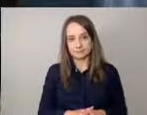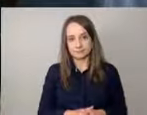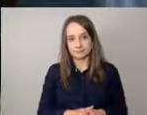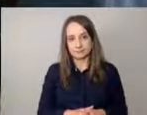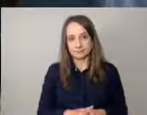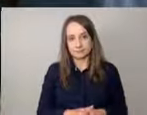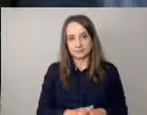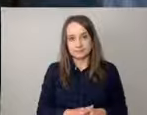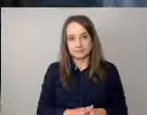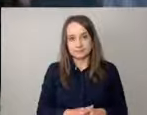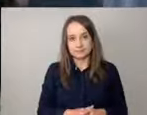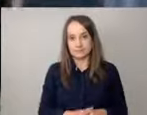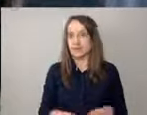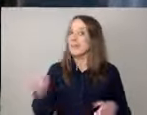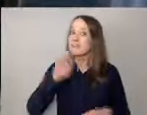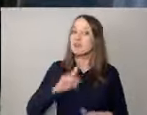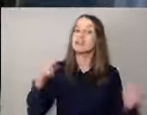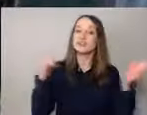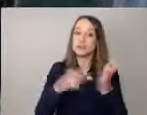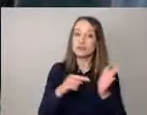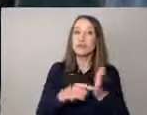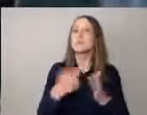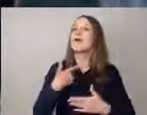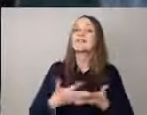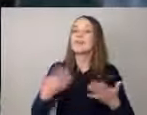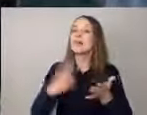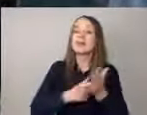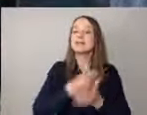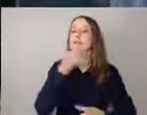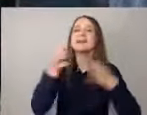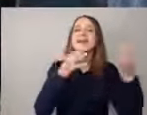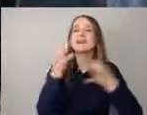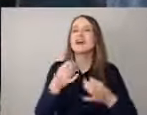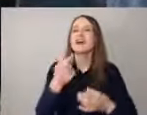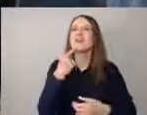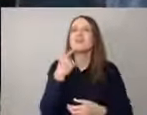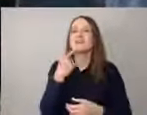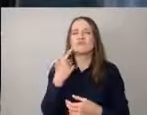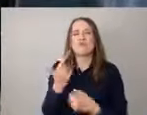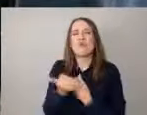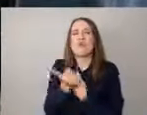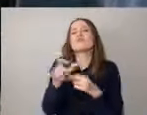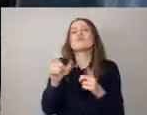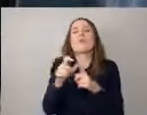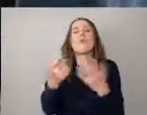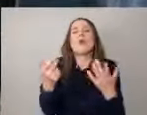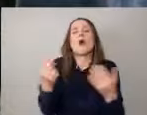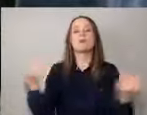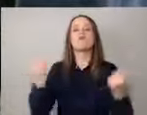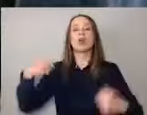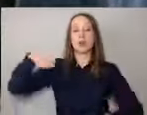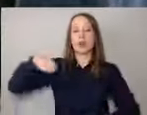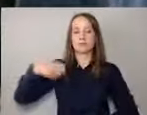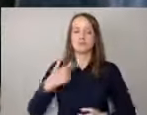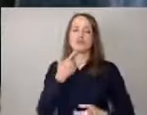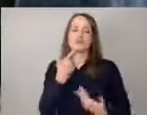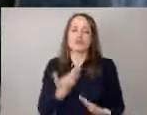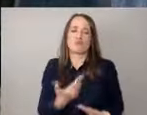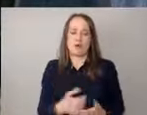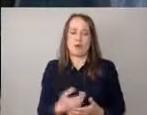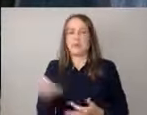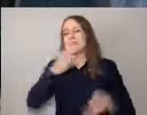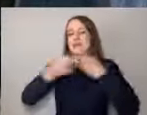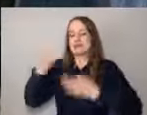I właśnie do tego, bo wielokrotnie pytają mnie, co to znaczy silny prezydent, że silny prezydent może wetować. Nie,